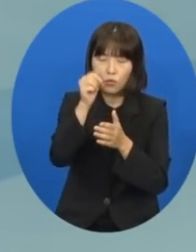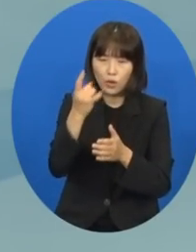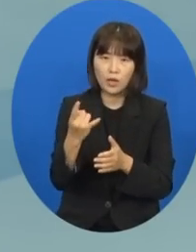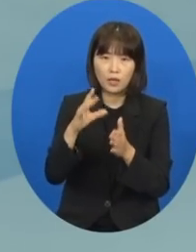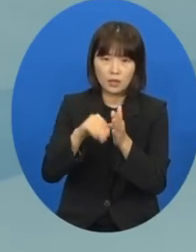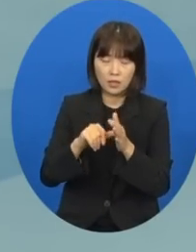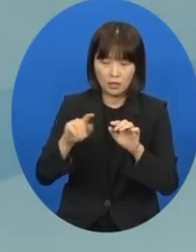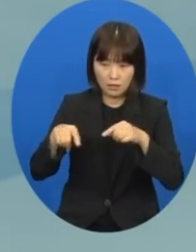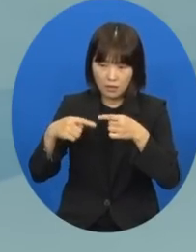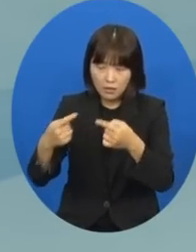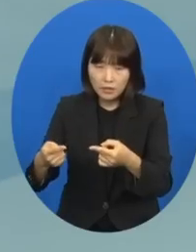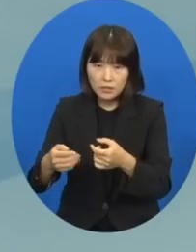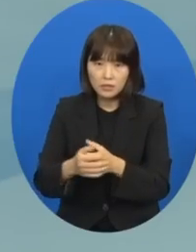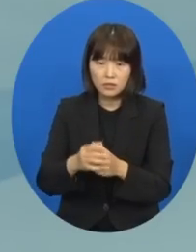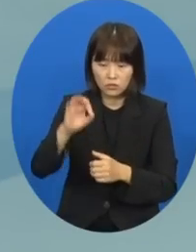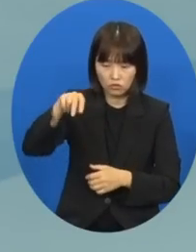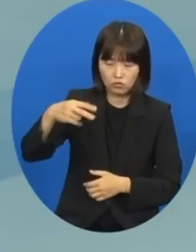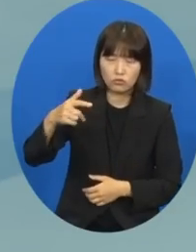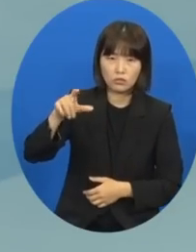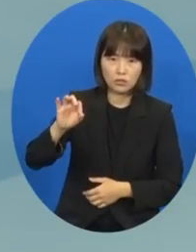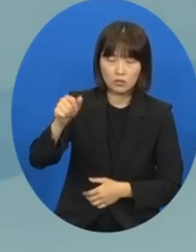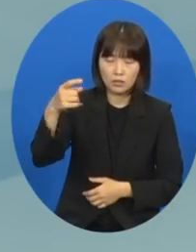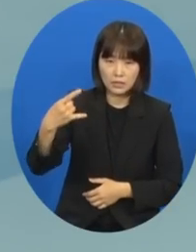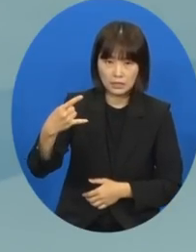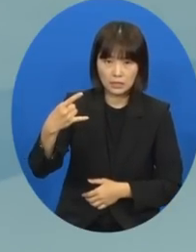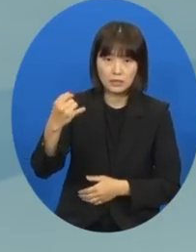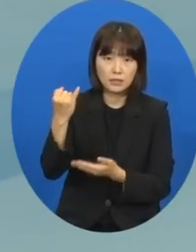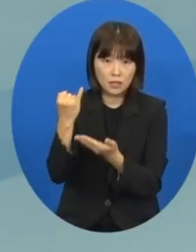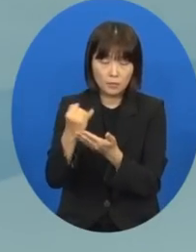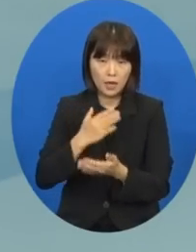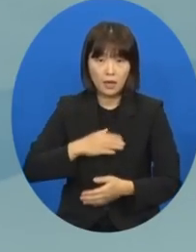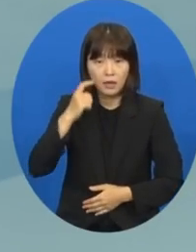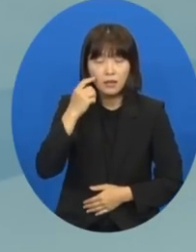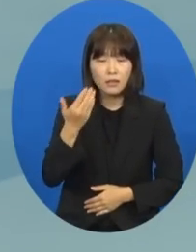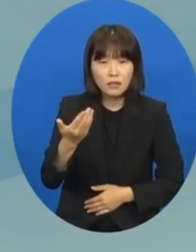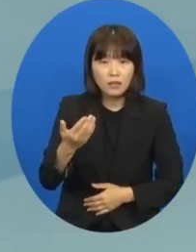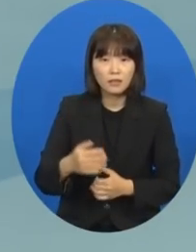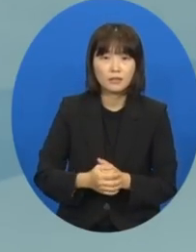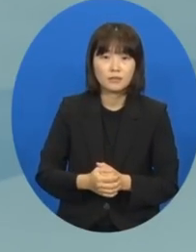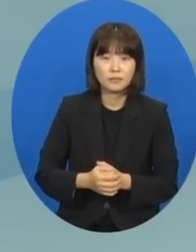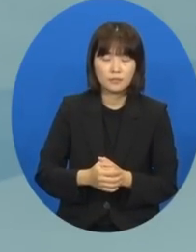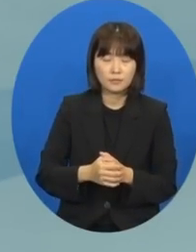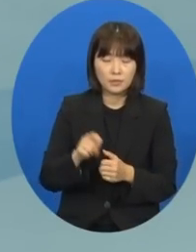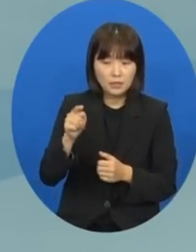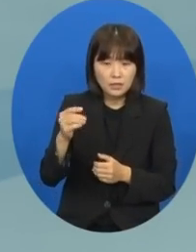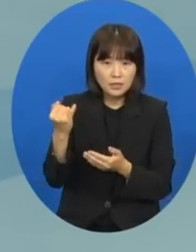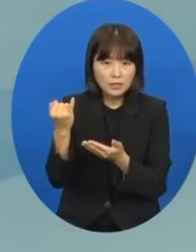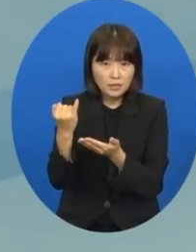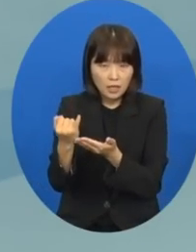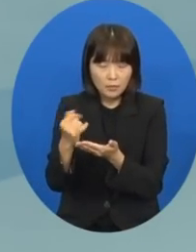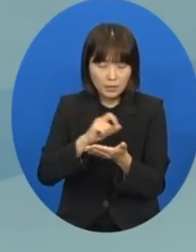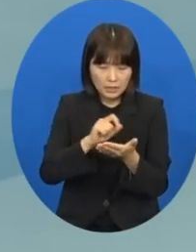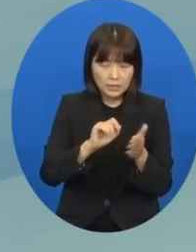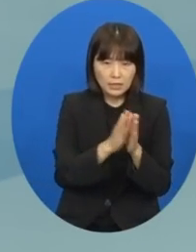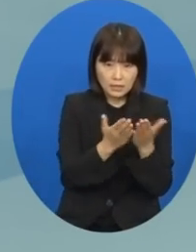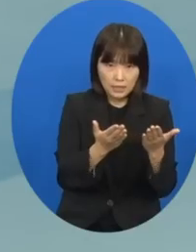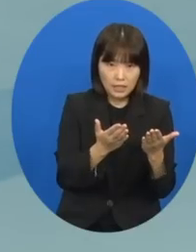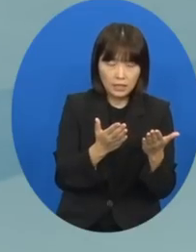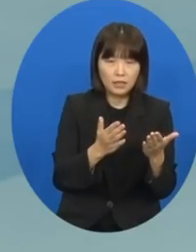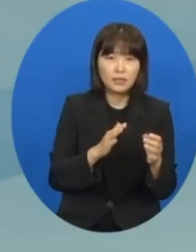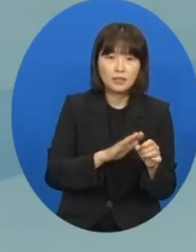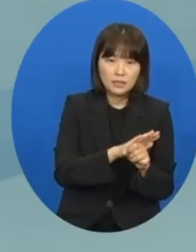사모님 혹시 아십니까? 오셨었어요. 이분이 쓴 책이 사랑은 여전히 사랑이어서라는 책이